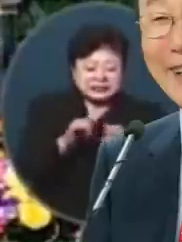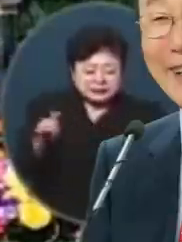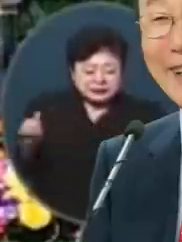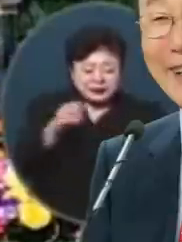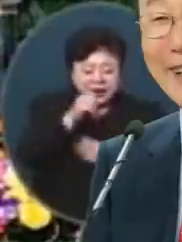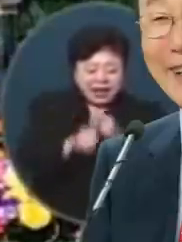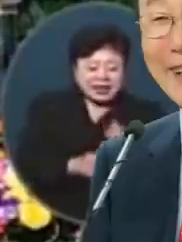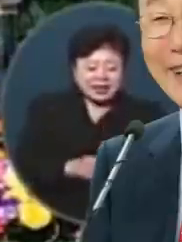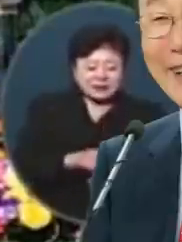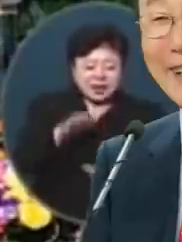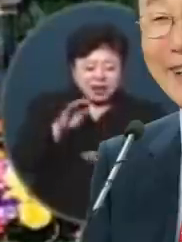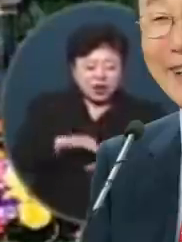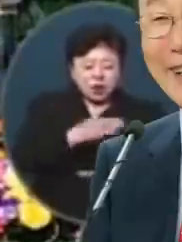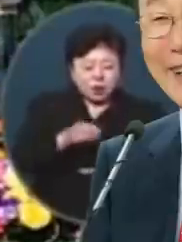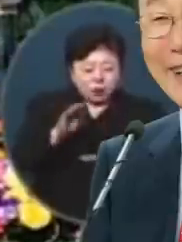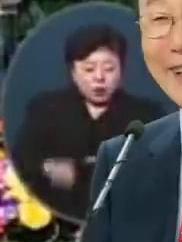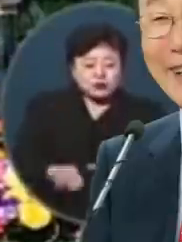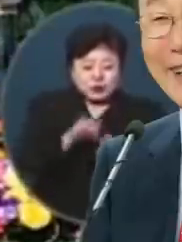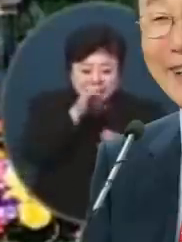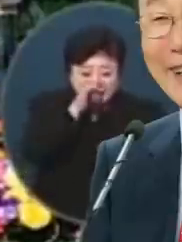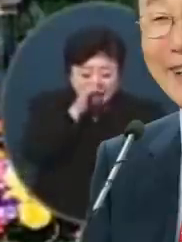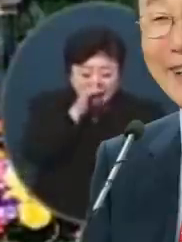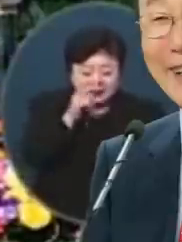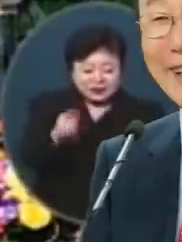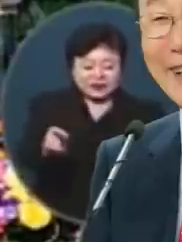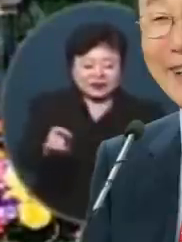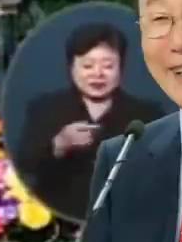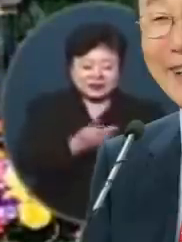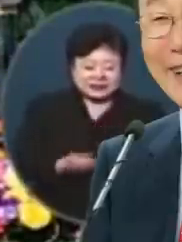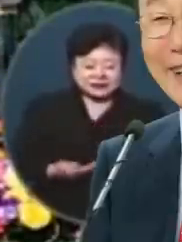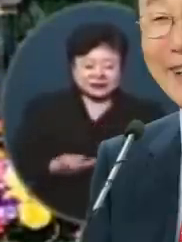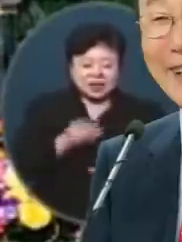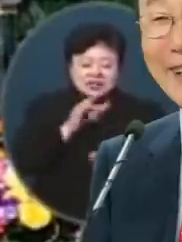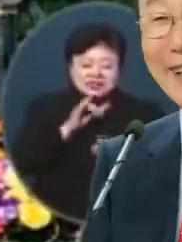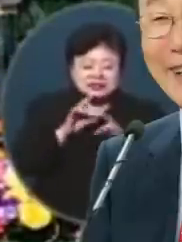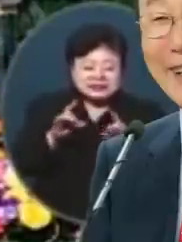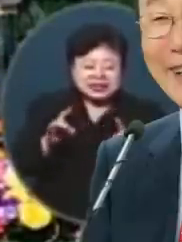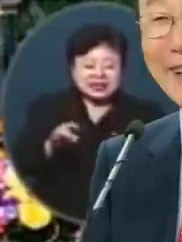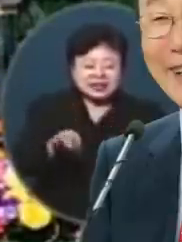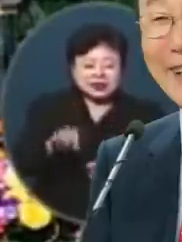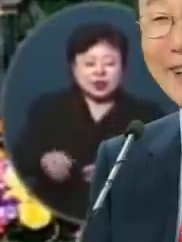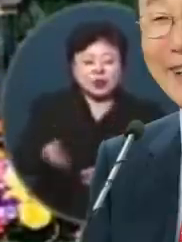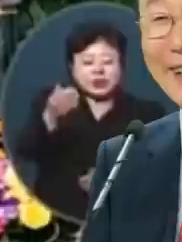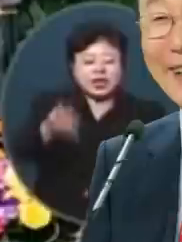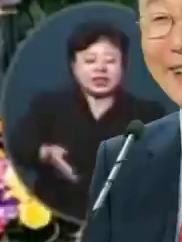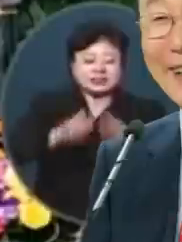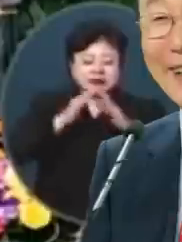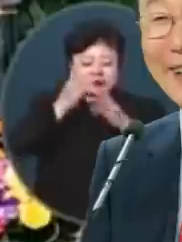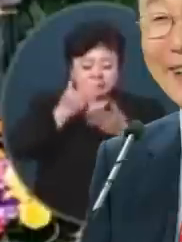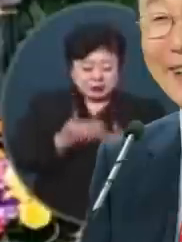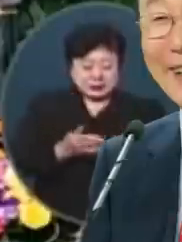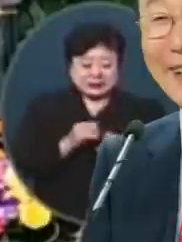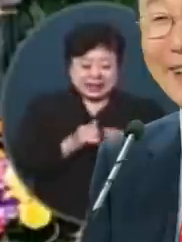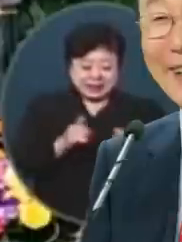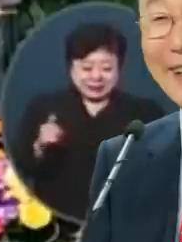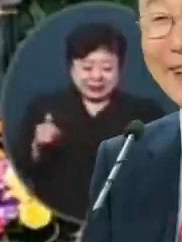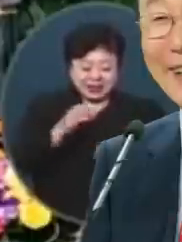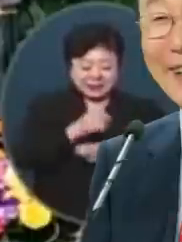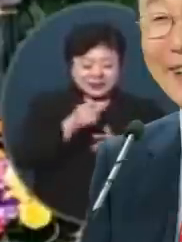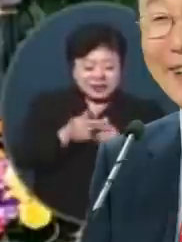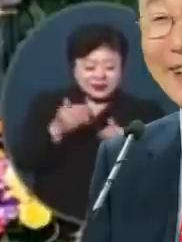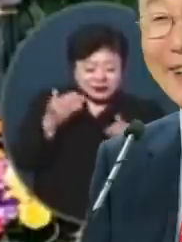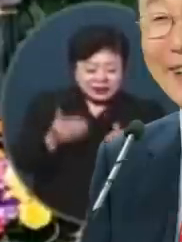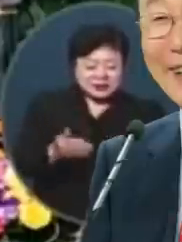시민이요 하나님의 권속이라. 너희는 사도들과 선지자들의 태위에 세우심을 입은 자라. 그리스도